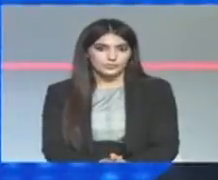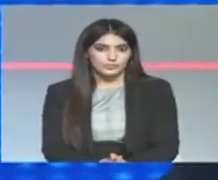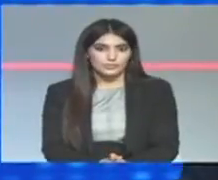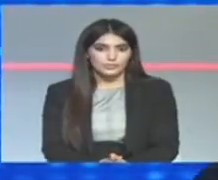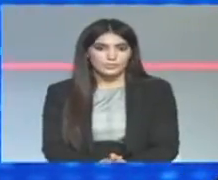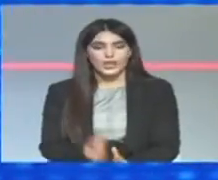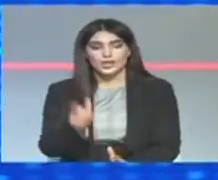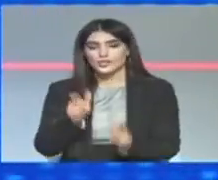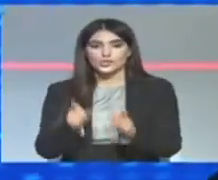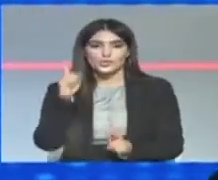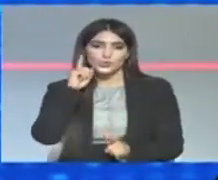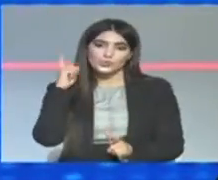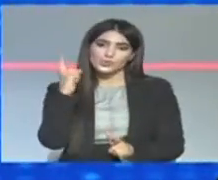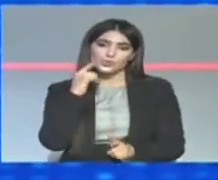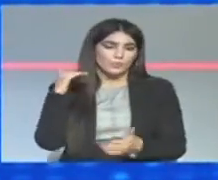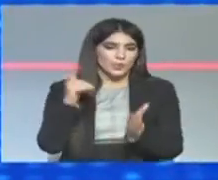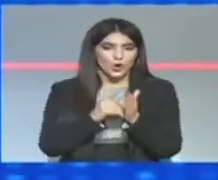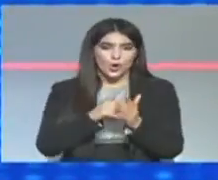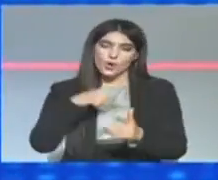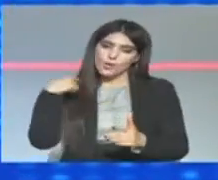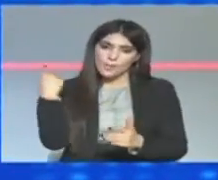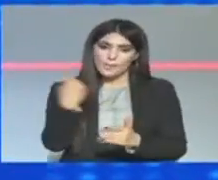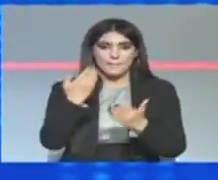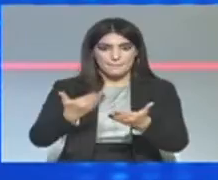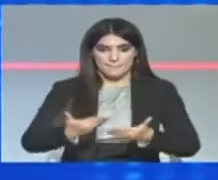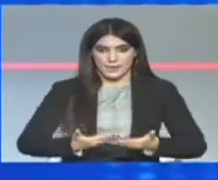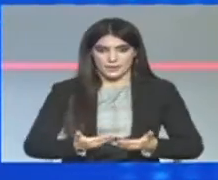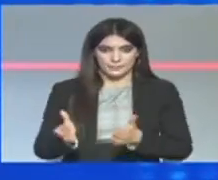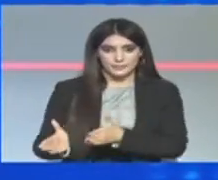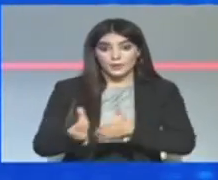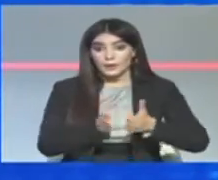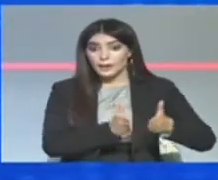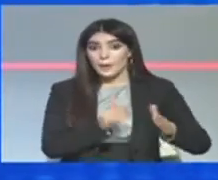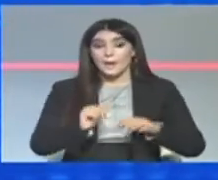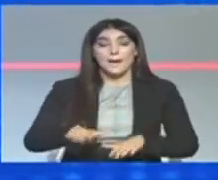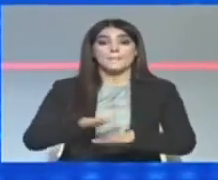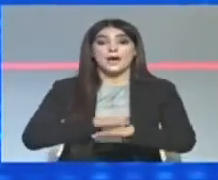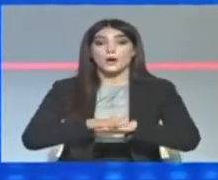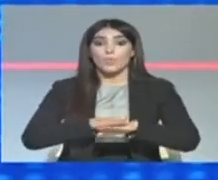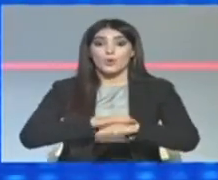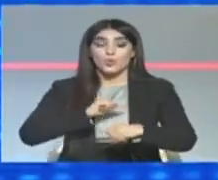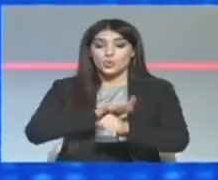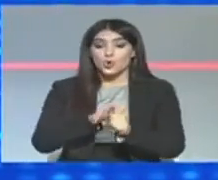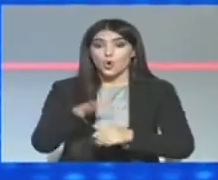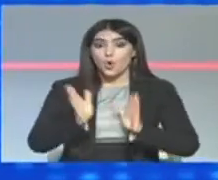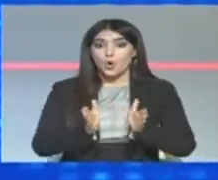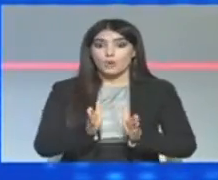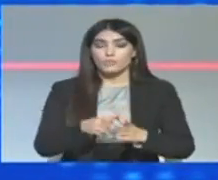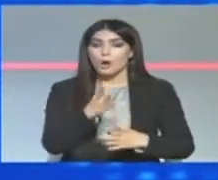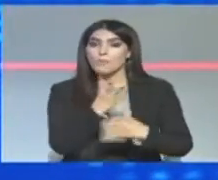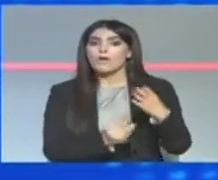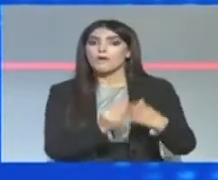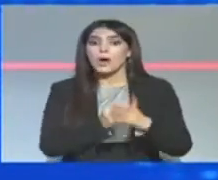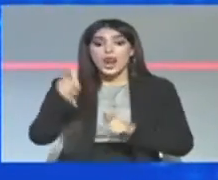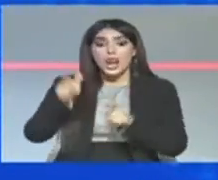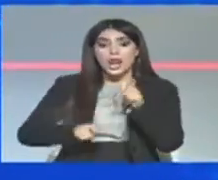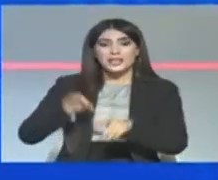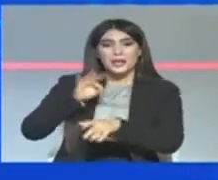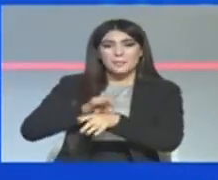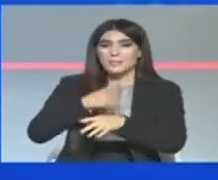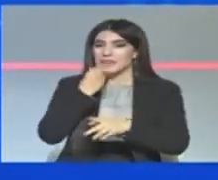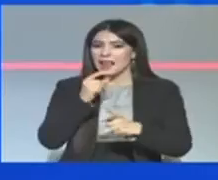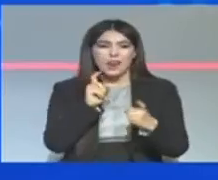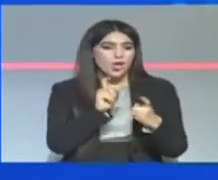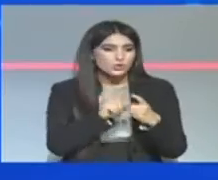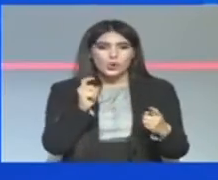اهلا بكم من جديد معكرونه شهدت المستشفيات العموميه عزوف لزياره المرضى